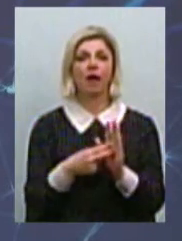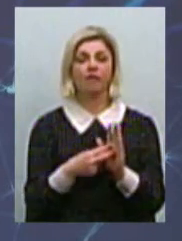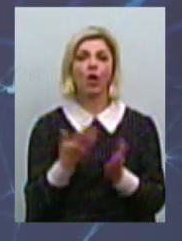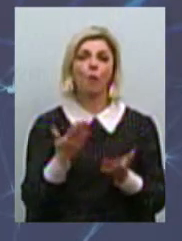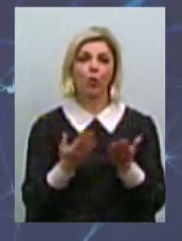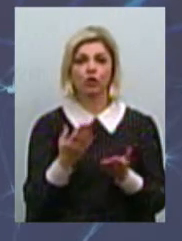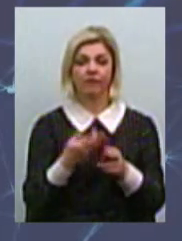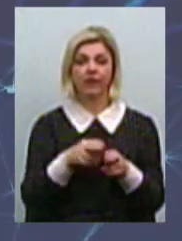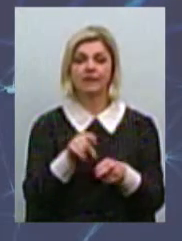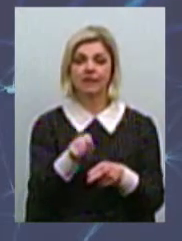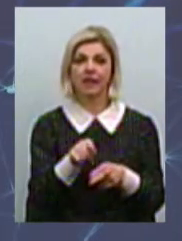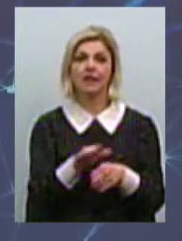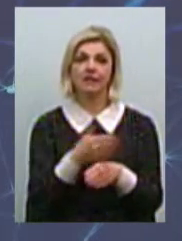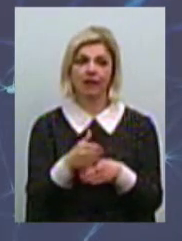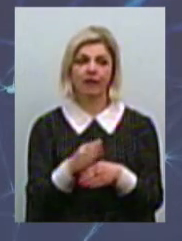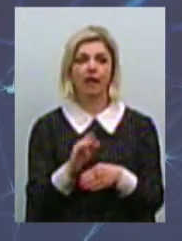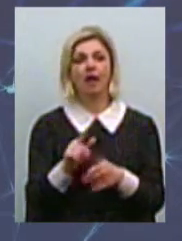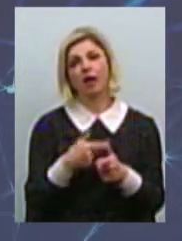серії або щось подібне.